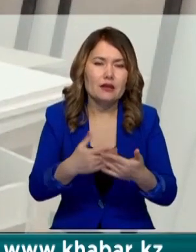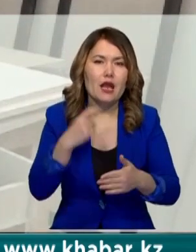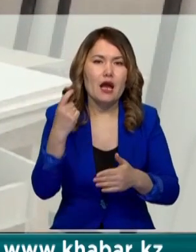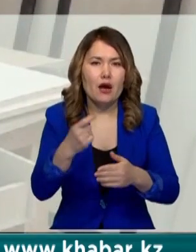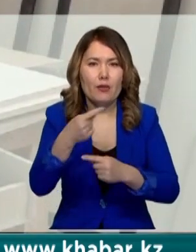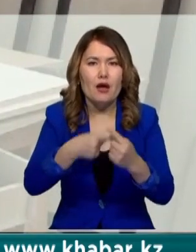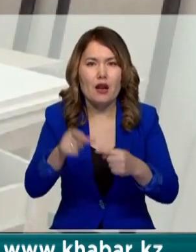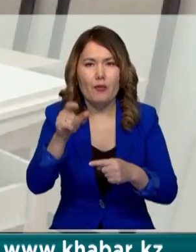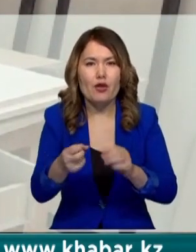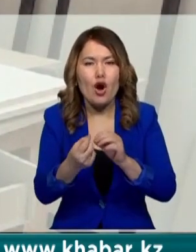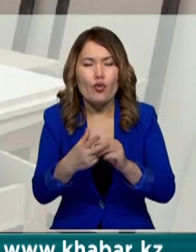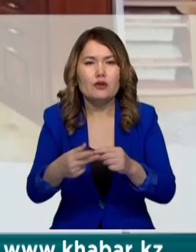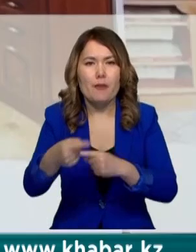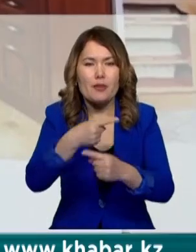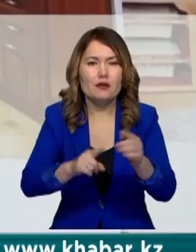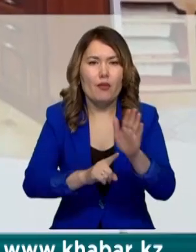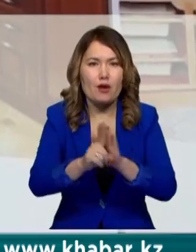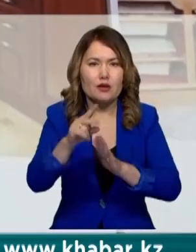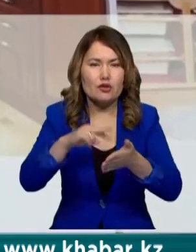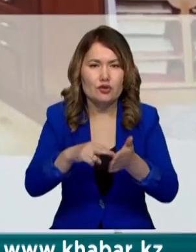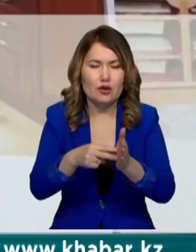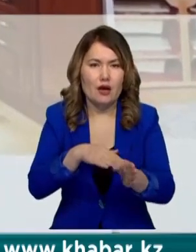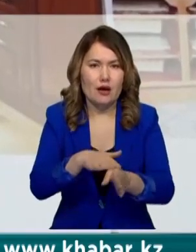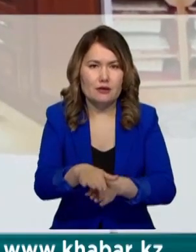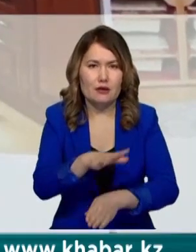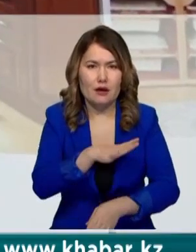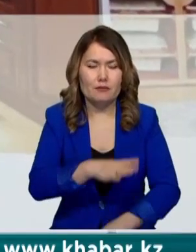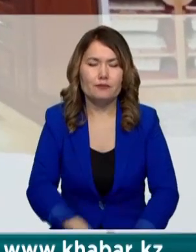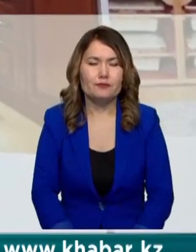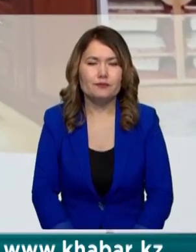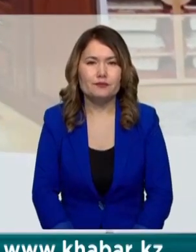кәсіпкерлер 13 бизнес бастаманы жүзеге асырған.